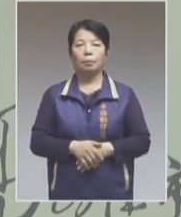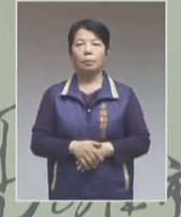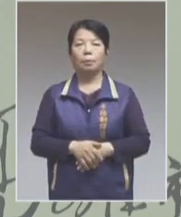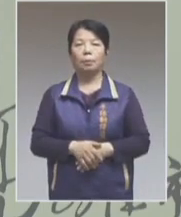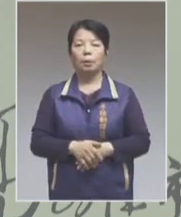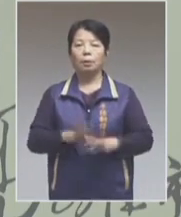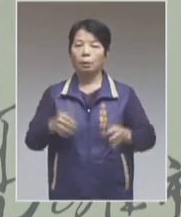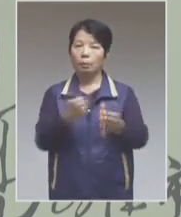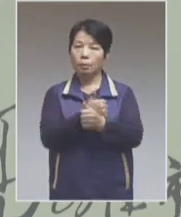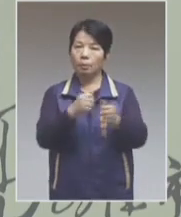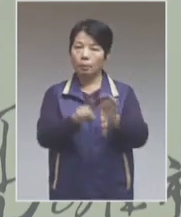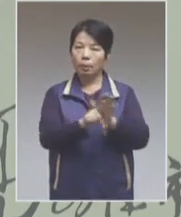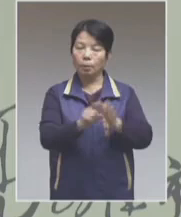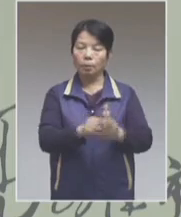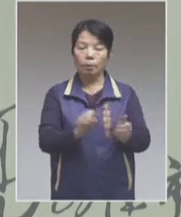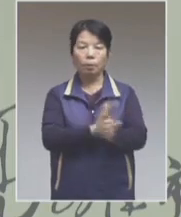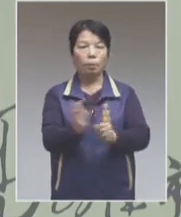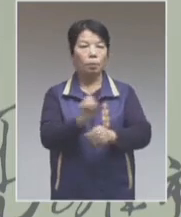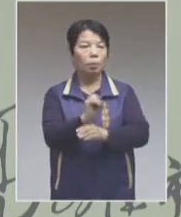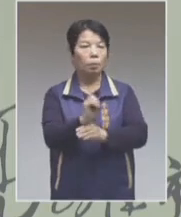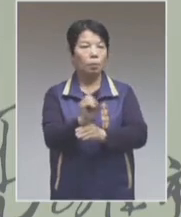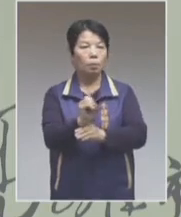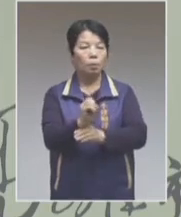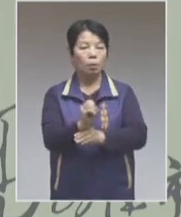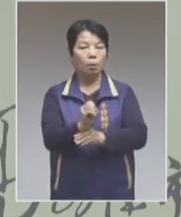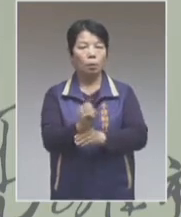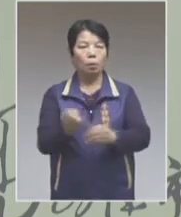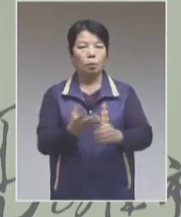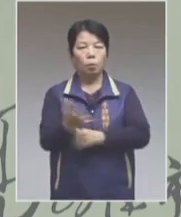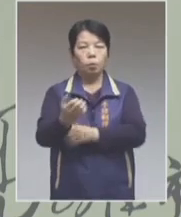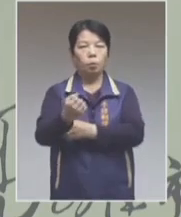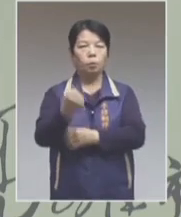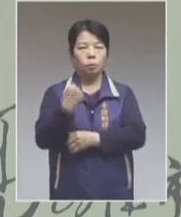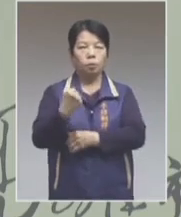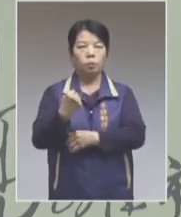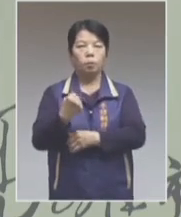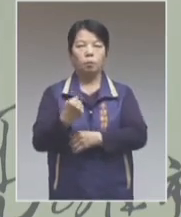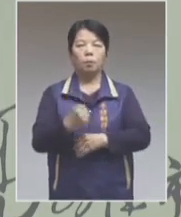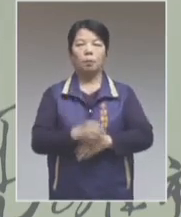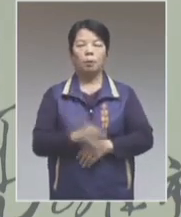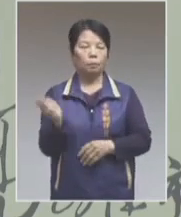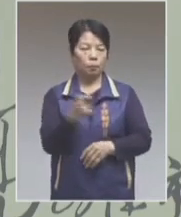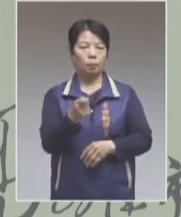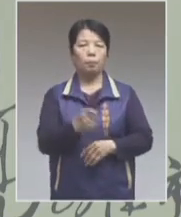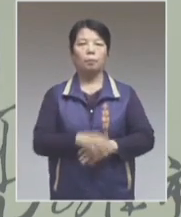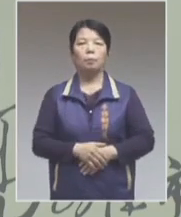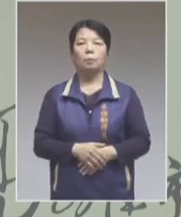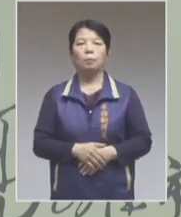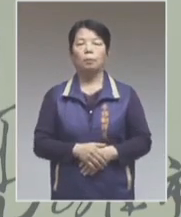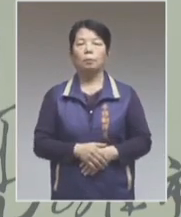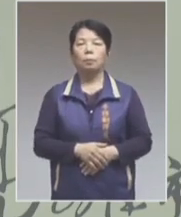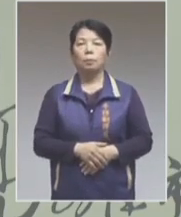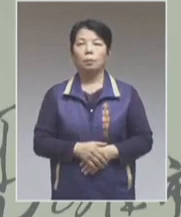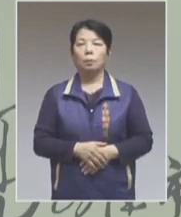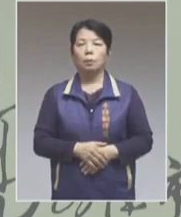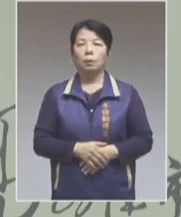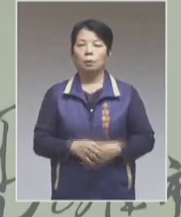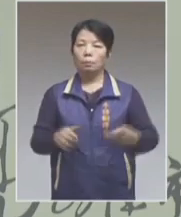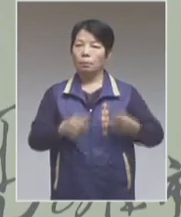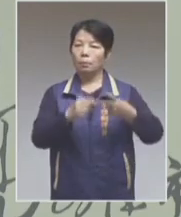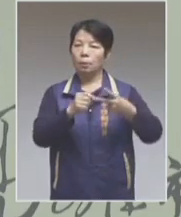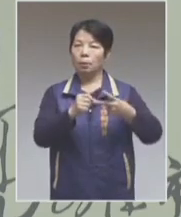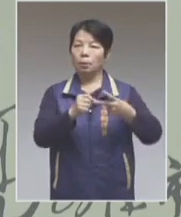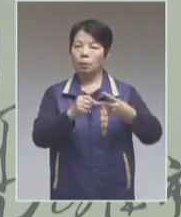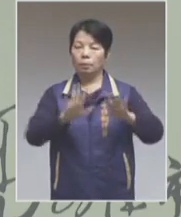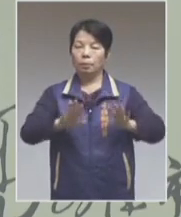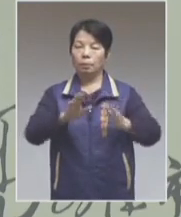这个代表说奥密克戎的传播力实在是这个是很快啊。啊，但是第二点就是要跟